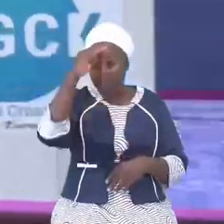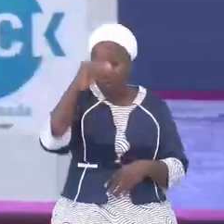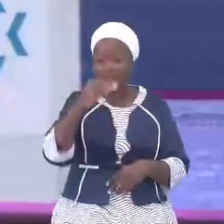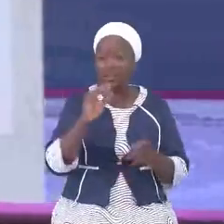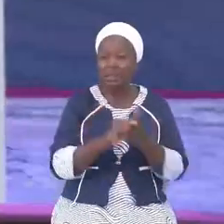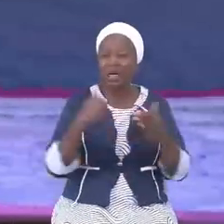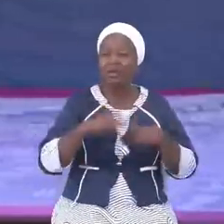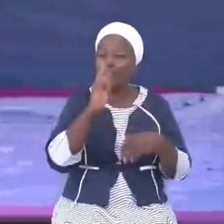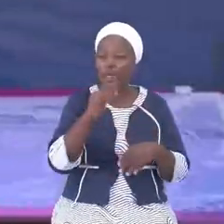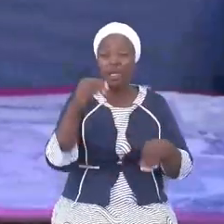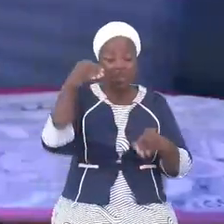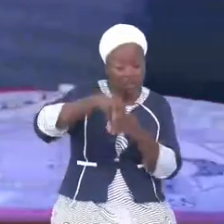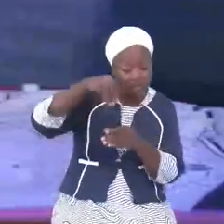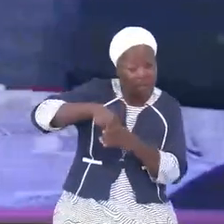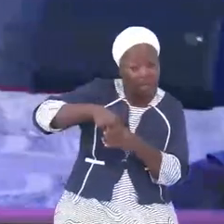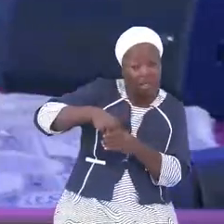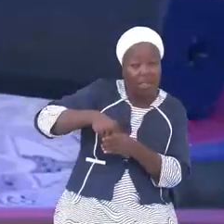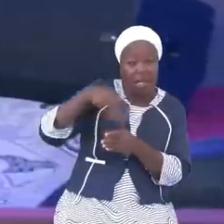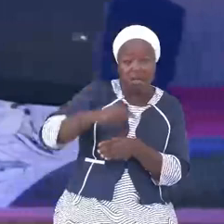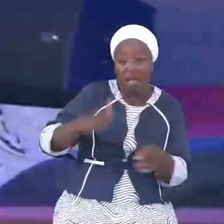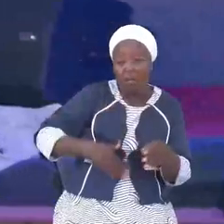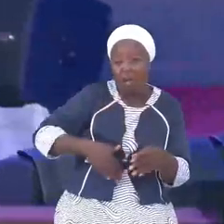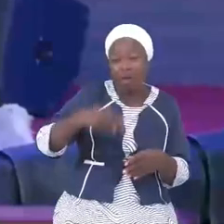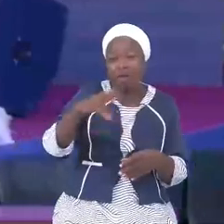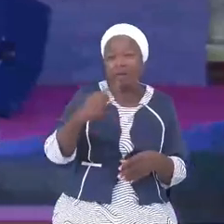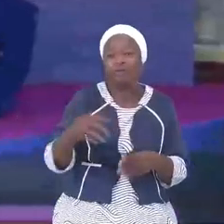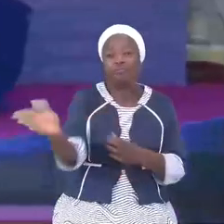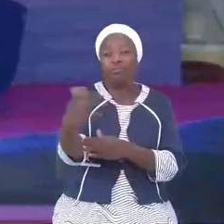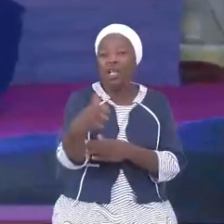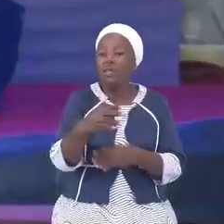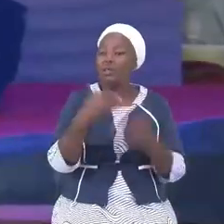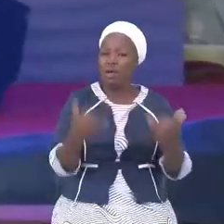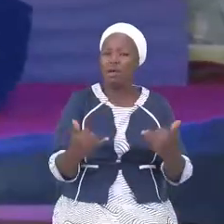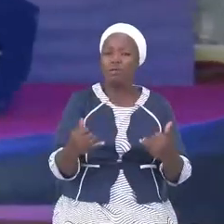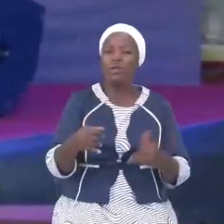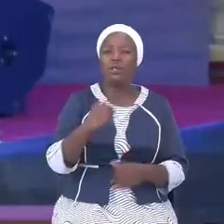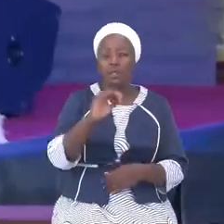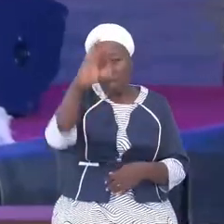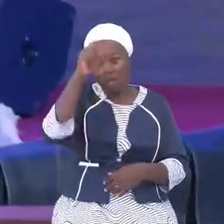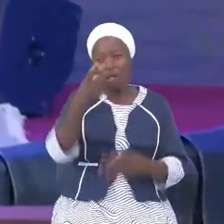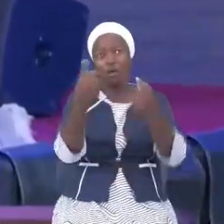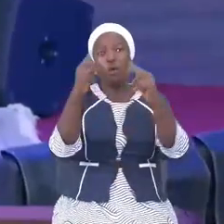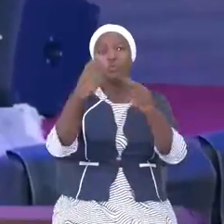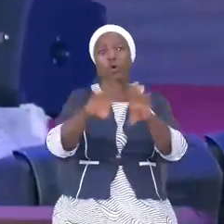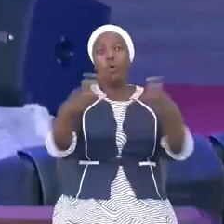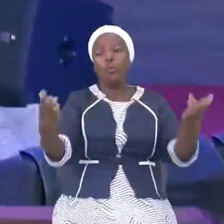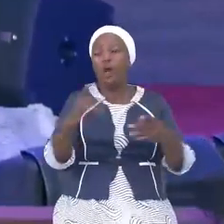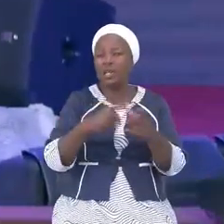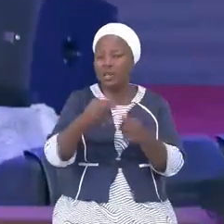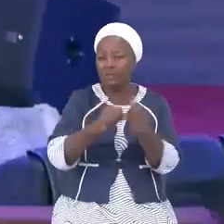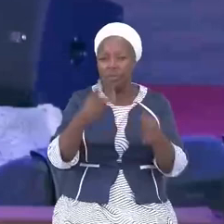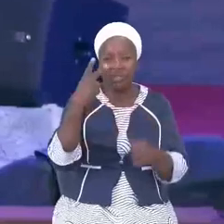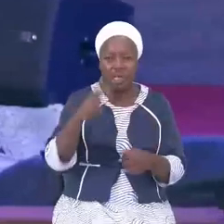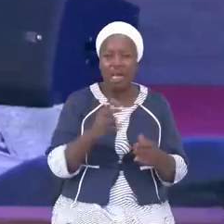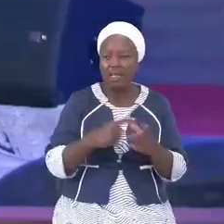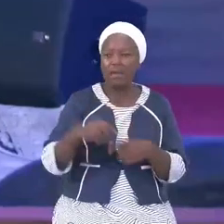était dans le ventre du poisson. Maintenant, nous le voyons en public. Et nous savons que cet